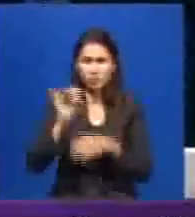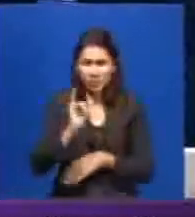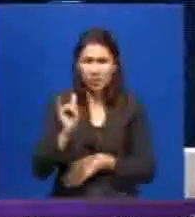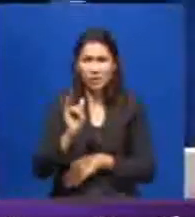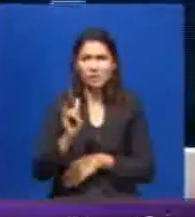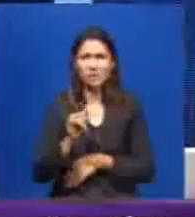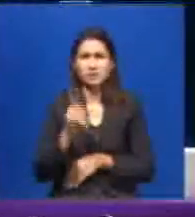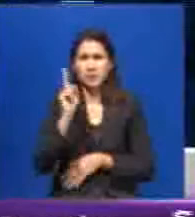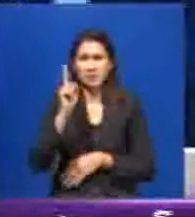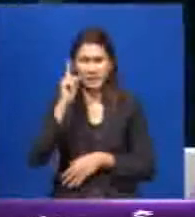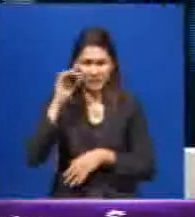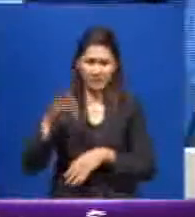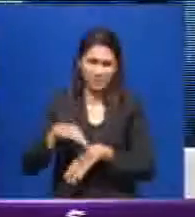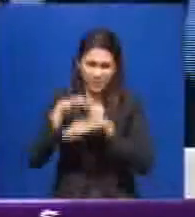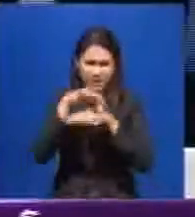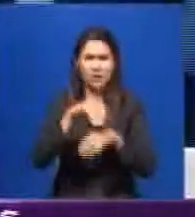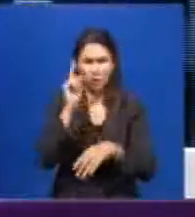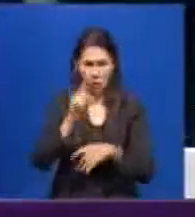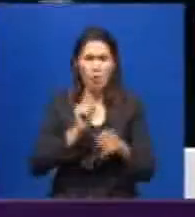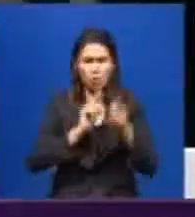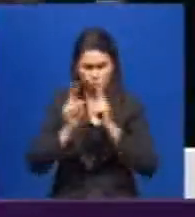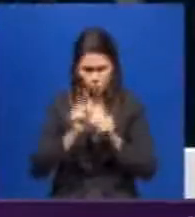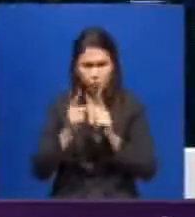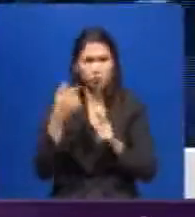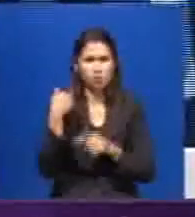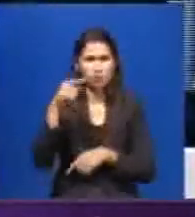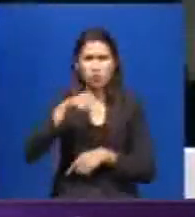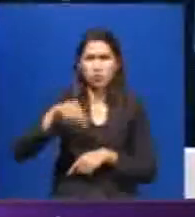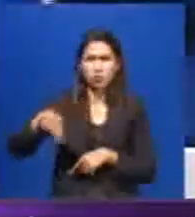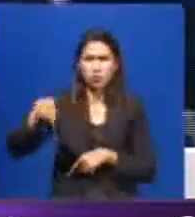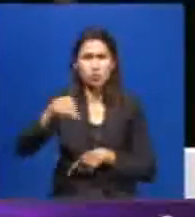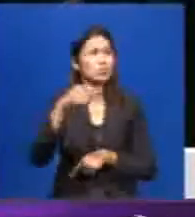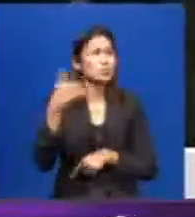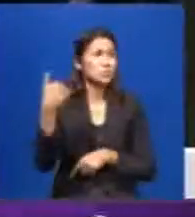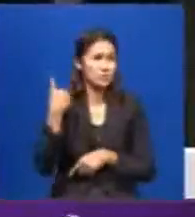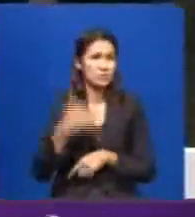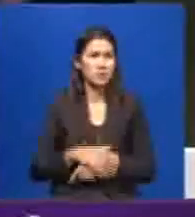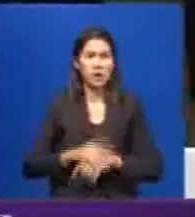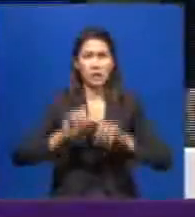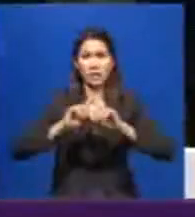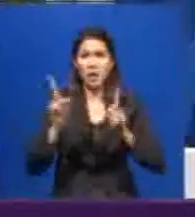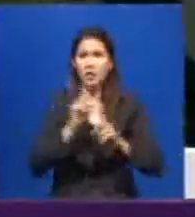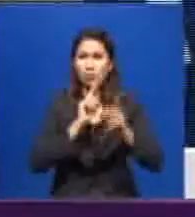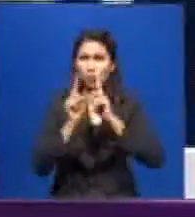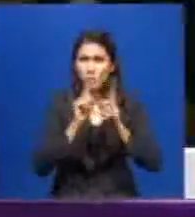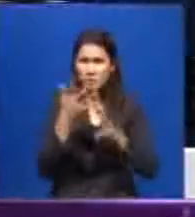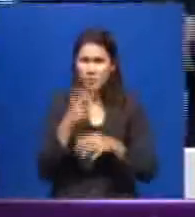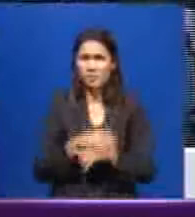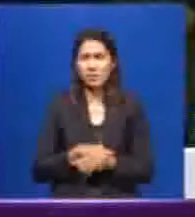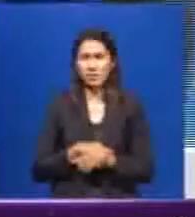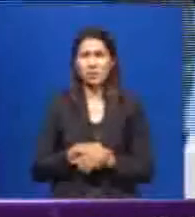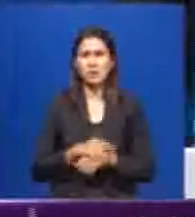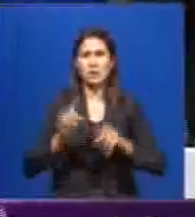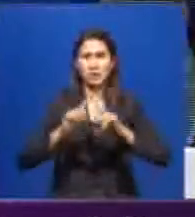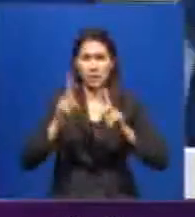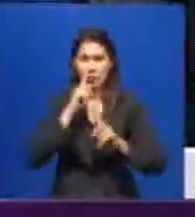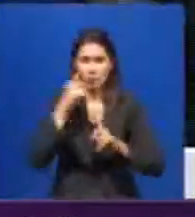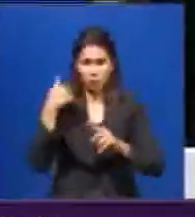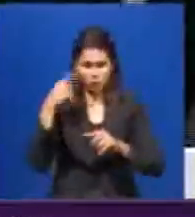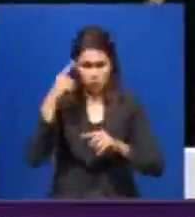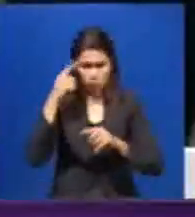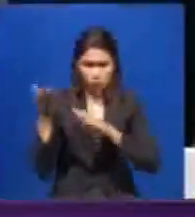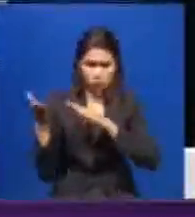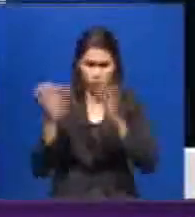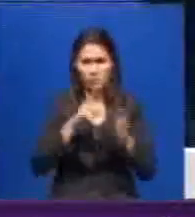ที่คุณยิ่งลักษณ์รับตำแหน่งได้ซ้ำไปว่ามันต้องคุยกันในหลายๆเรื่อง ค่ะ นะแต่ว่าไม่คุยพอมาถึงวันที่ก่อนจะยุบสภาก็บอกว่าเดี๋